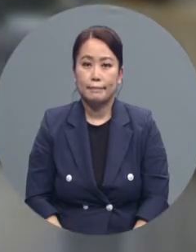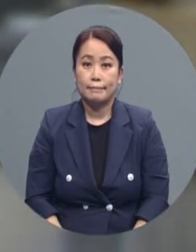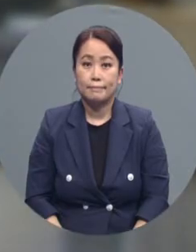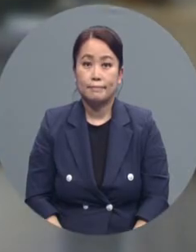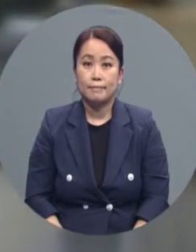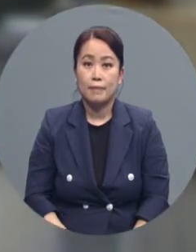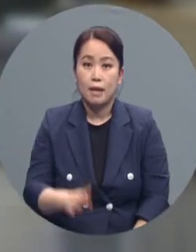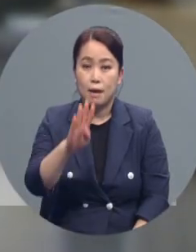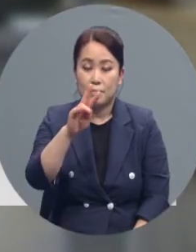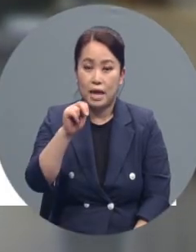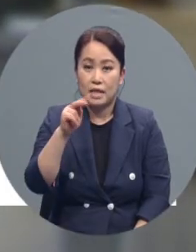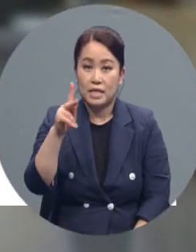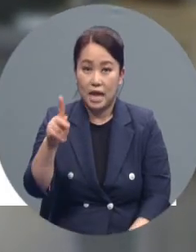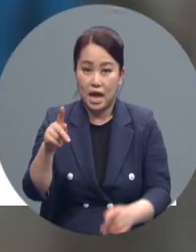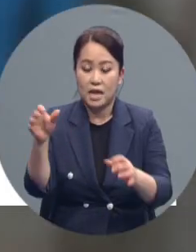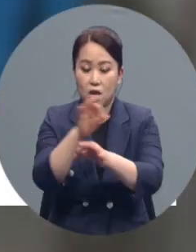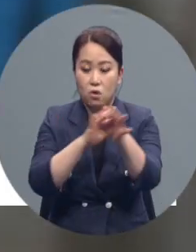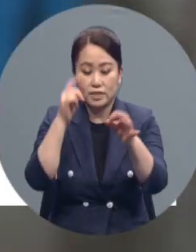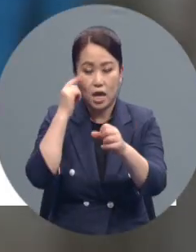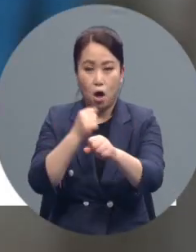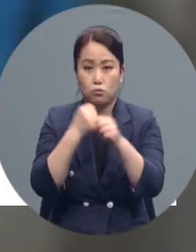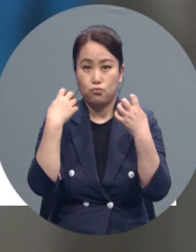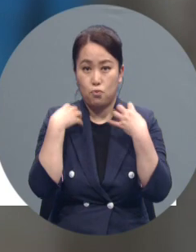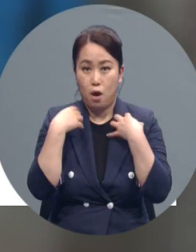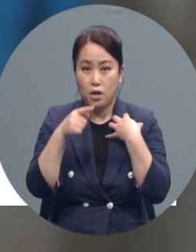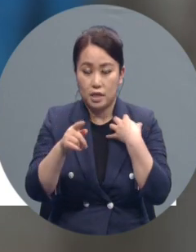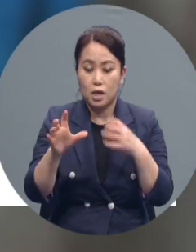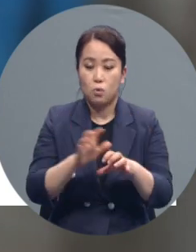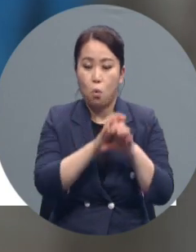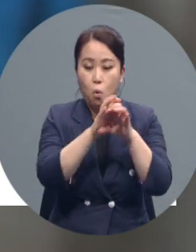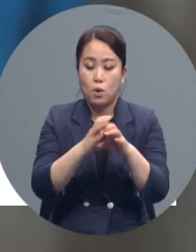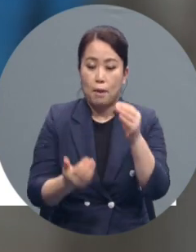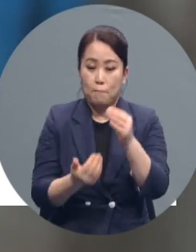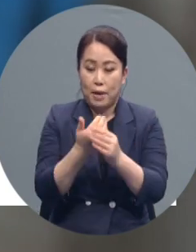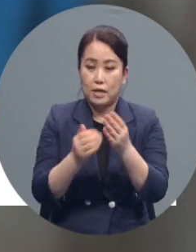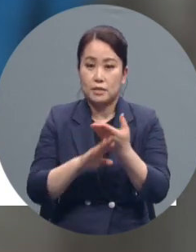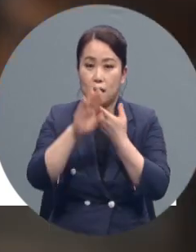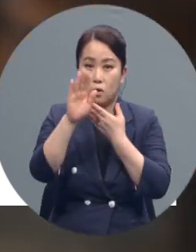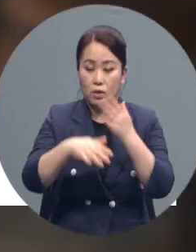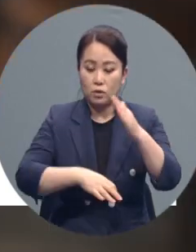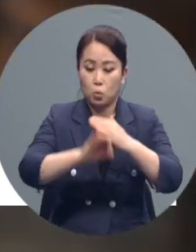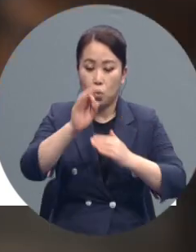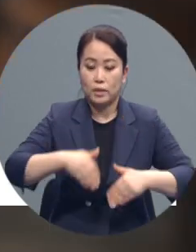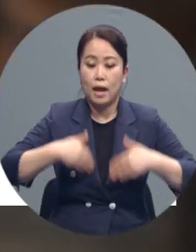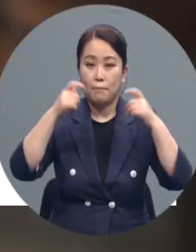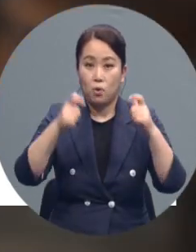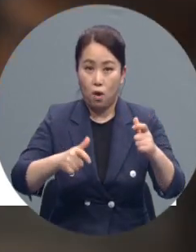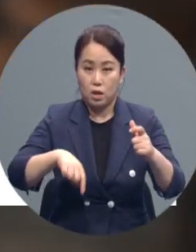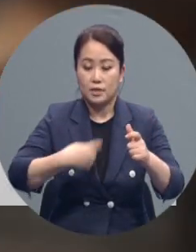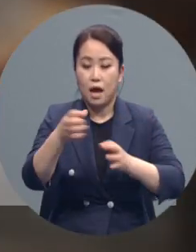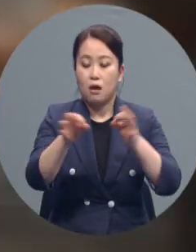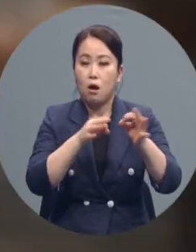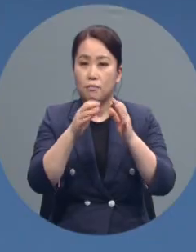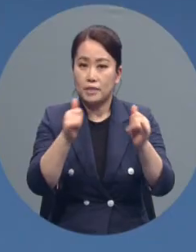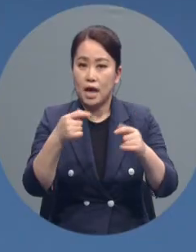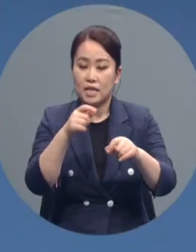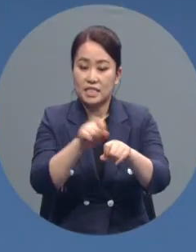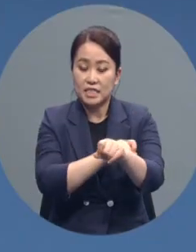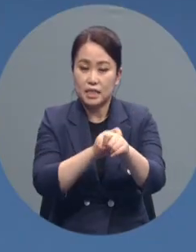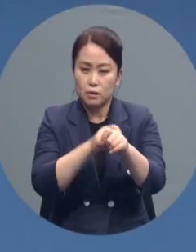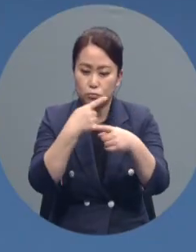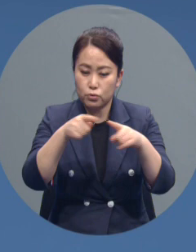비앤케이 경제연구원 2 코로나 192 후 동남권 자영업자 변화 특징을 분석한 결과 이렇습니다